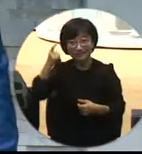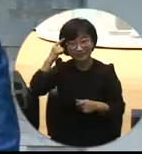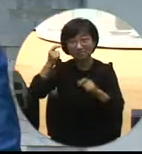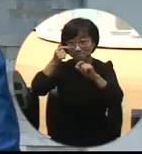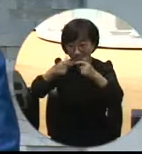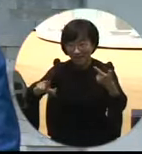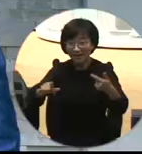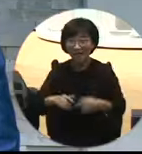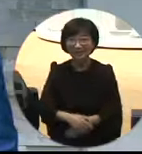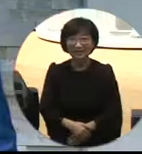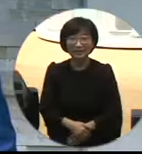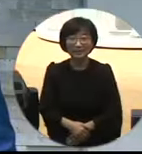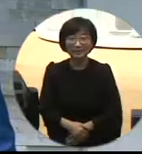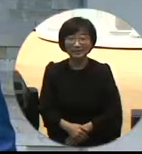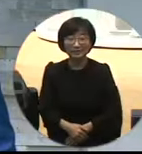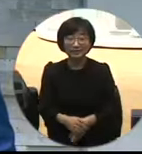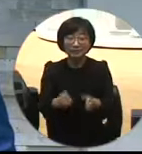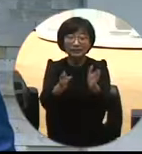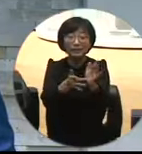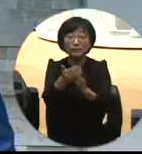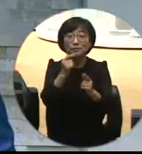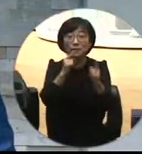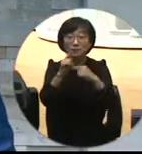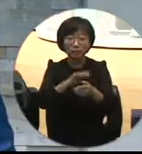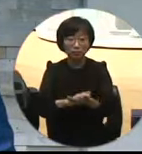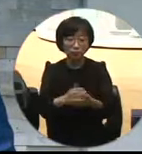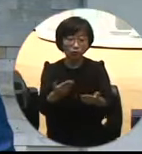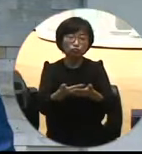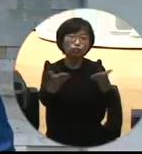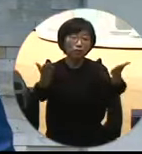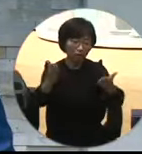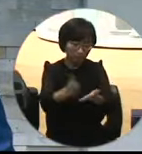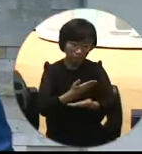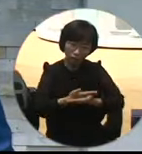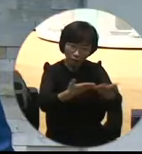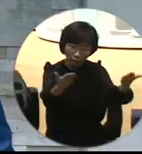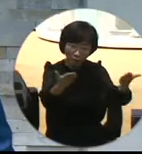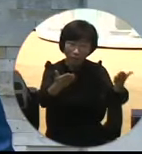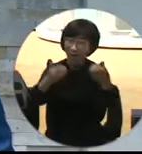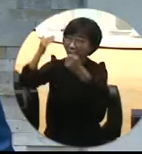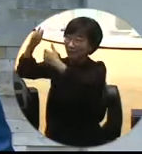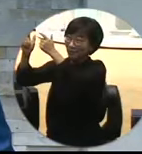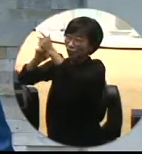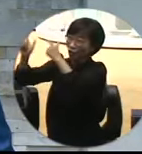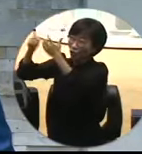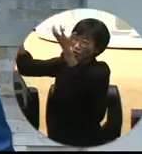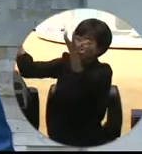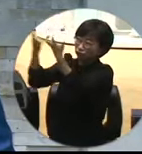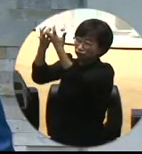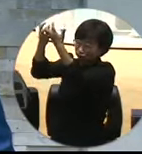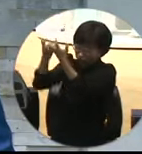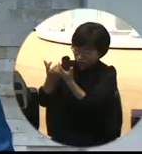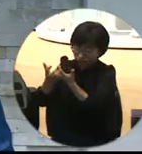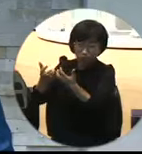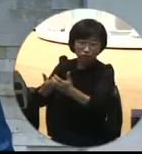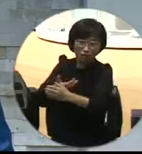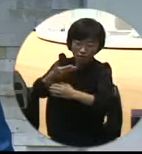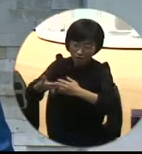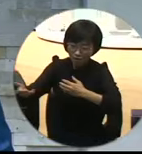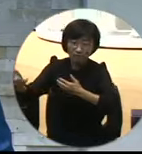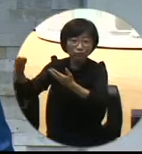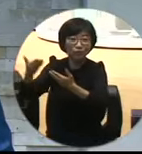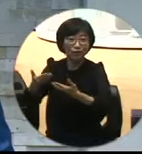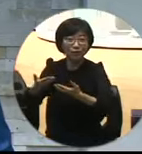주라. 그리하면 내가 내게 누르고 흔들어 안겨주리라. 이게 하나님의 천국